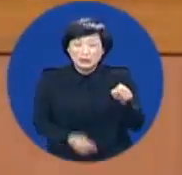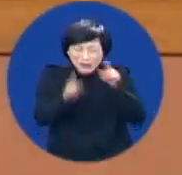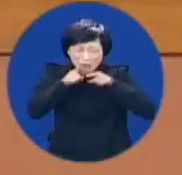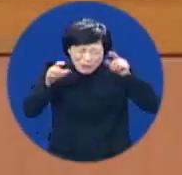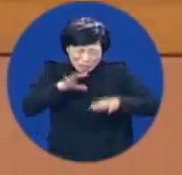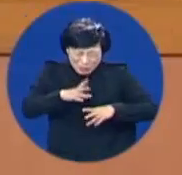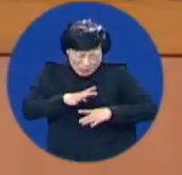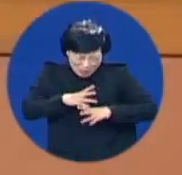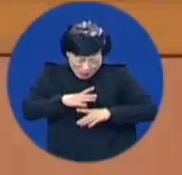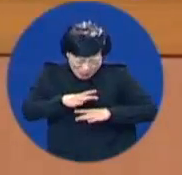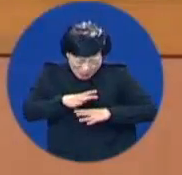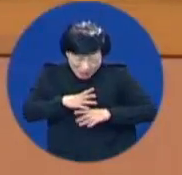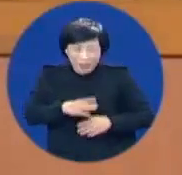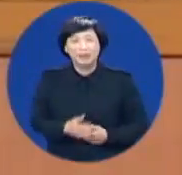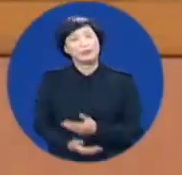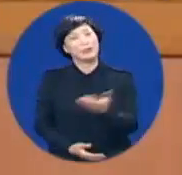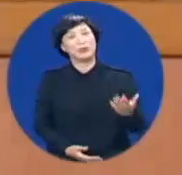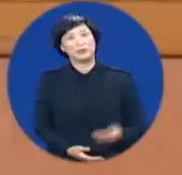얼마나 무서우냐?